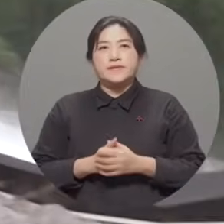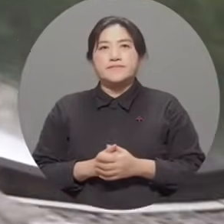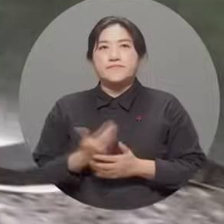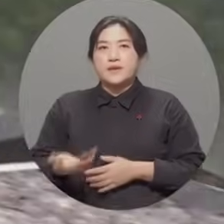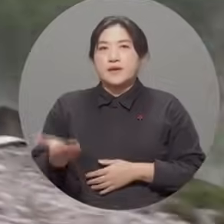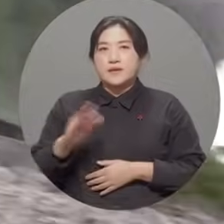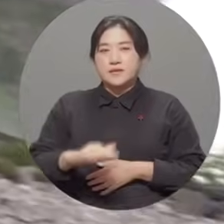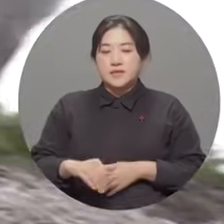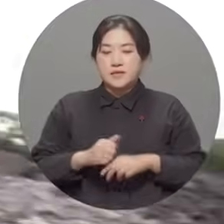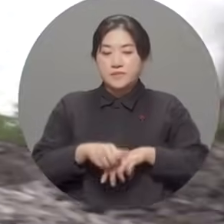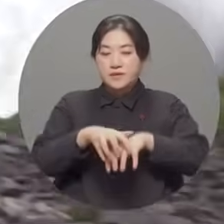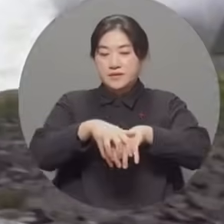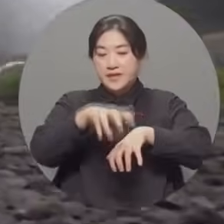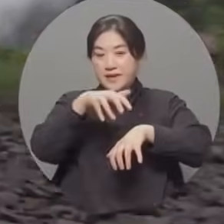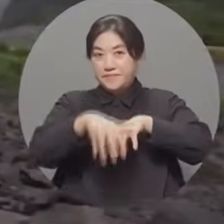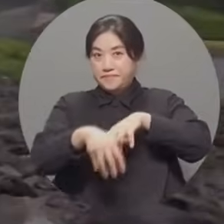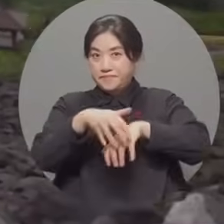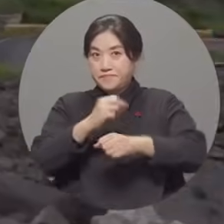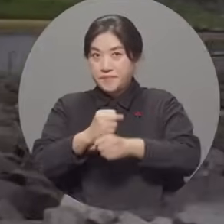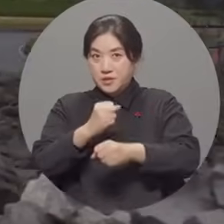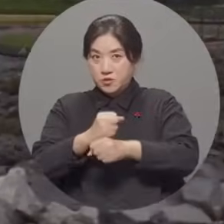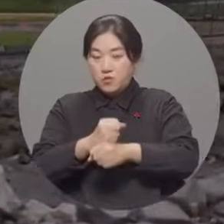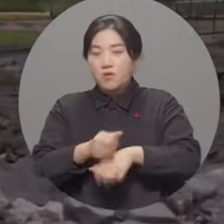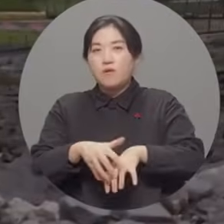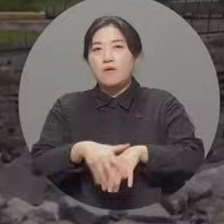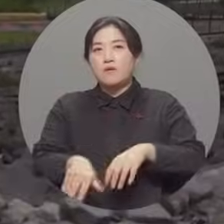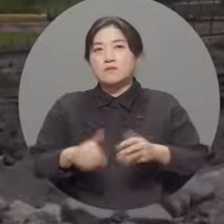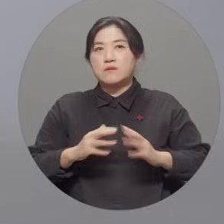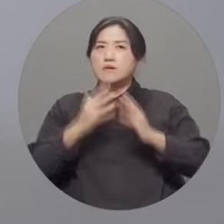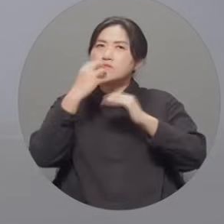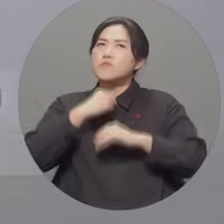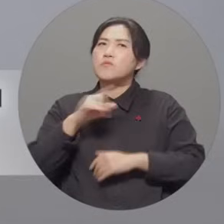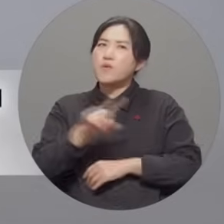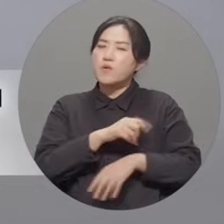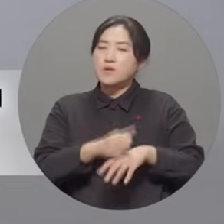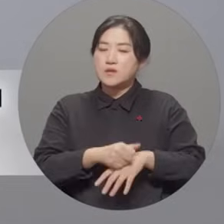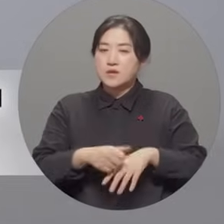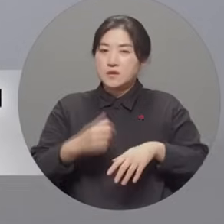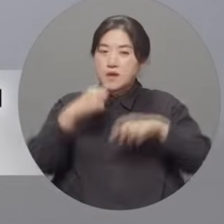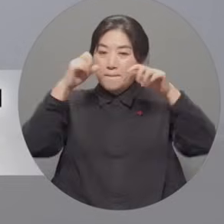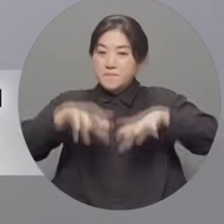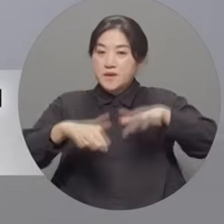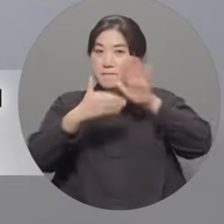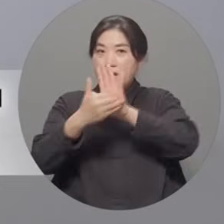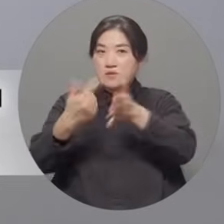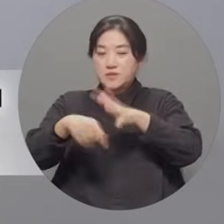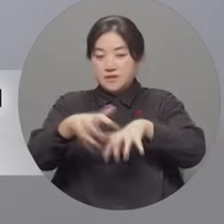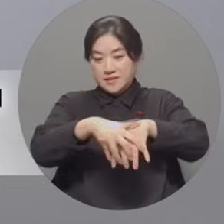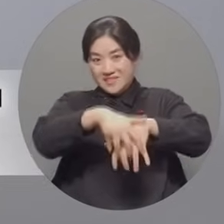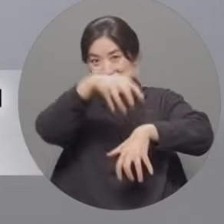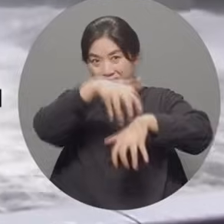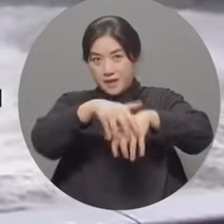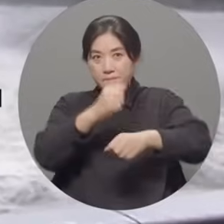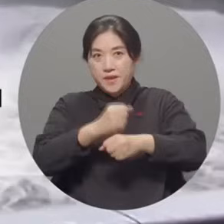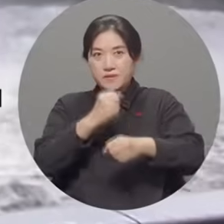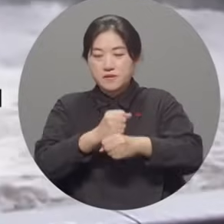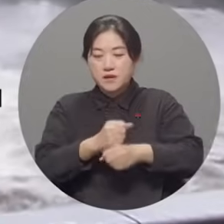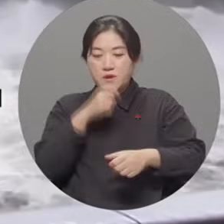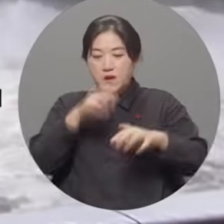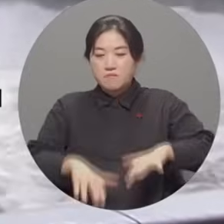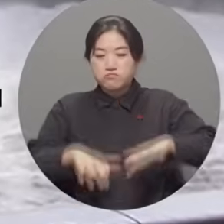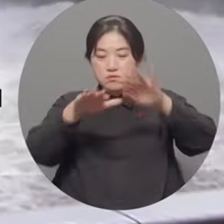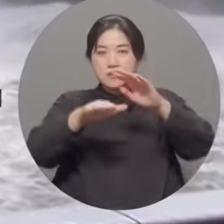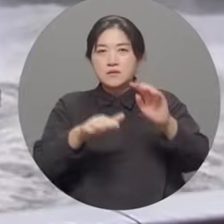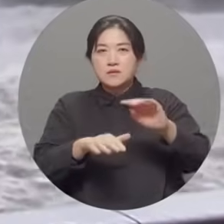하지만 댐 건설 효과를 두고 논란은 여전합니다. 수해 방지를 위해 댐을 지으려면 적어도 저수량 3억 톤 이상